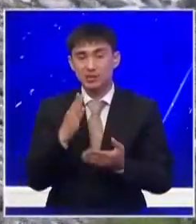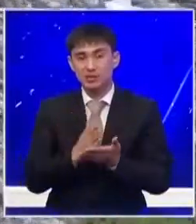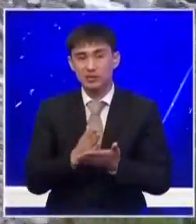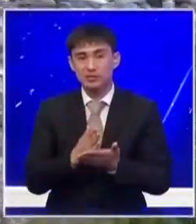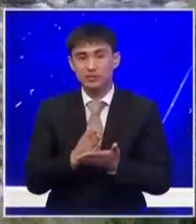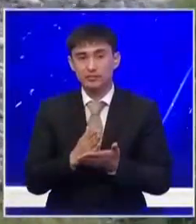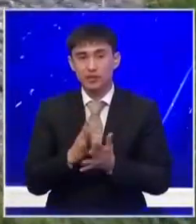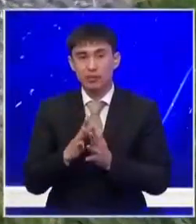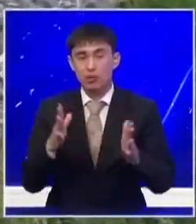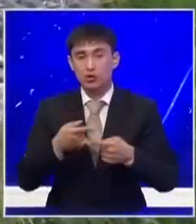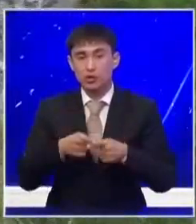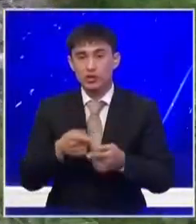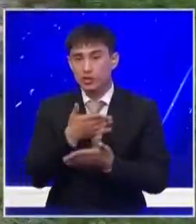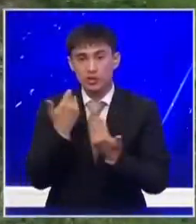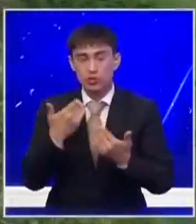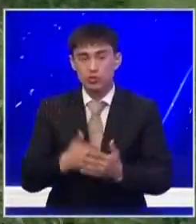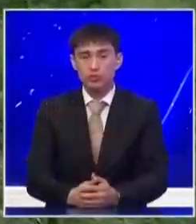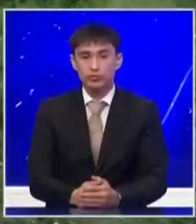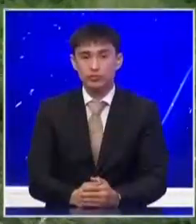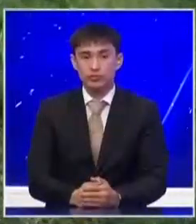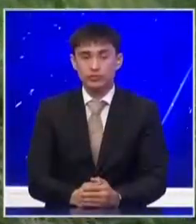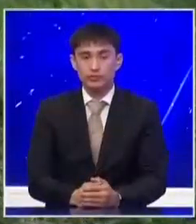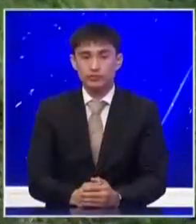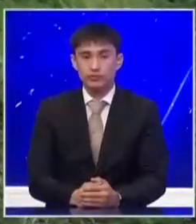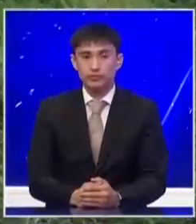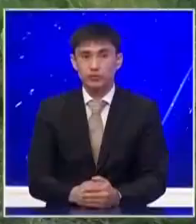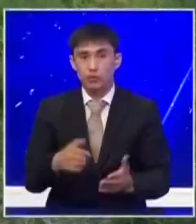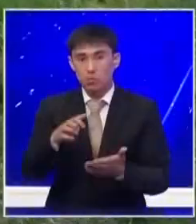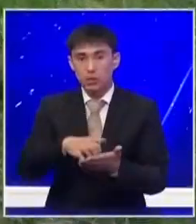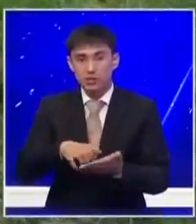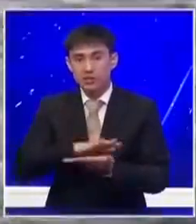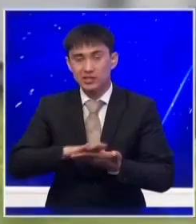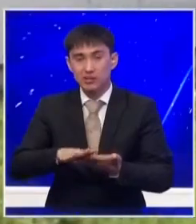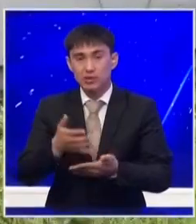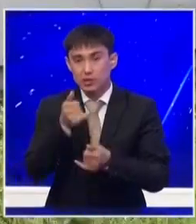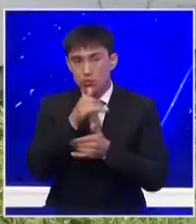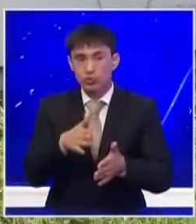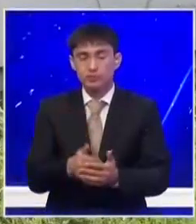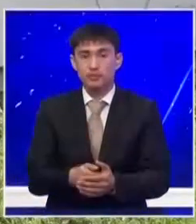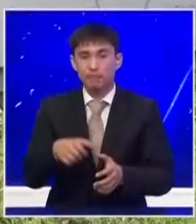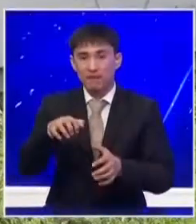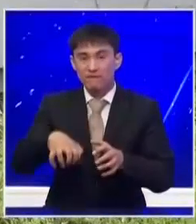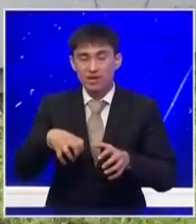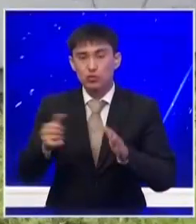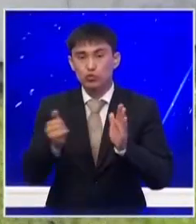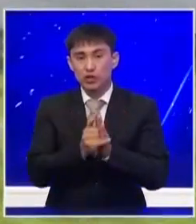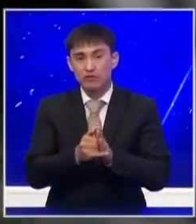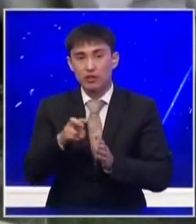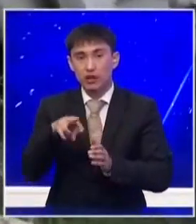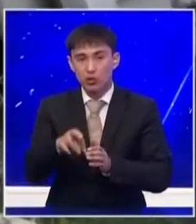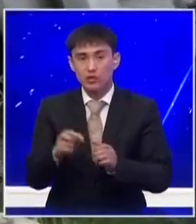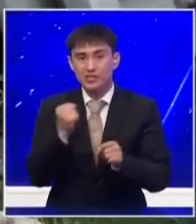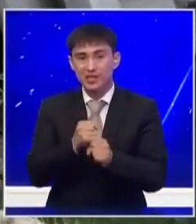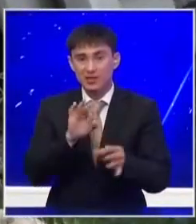Ну что, там большой техники ни у кого тут практически нету. Но почистить сами не можем. Вырыть канал, установить лотки и